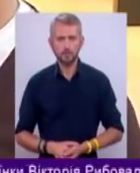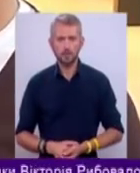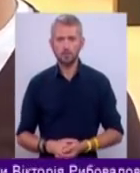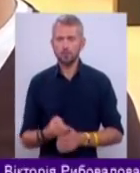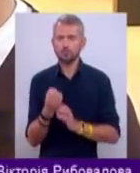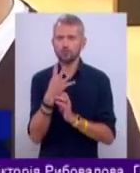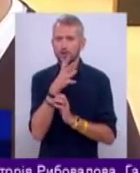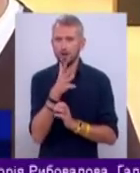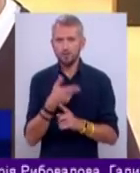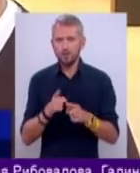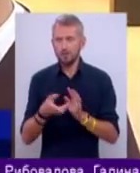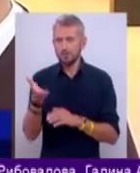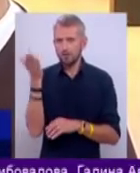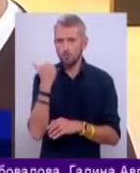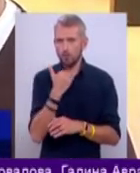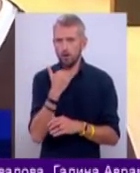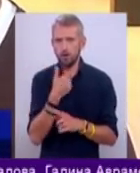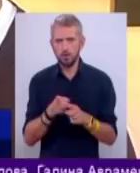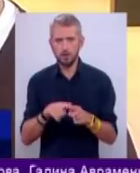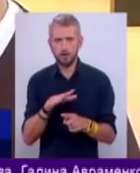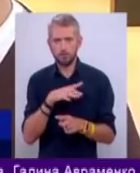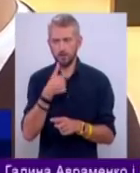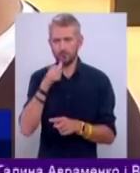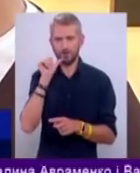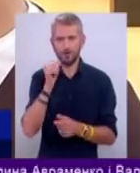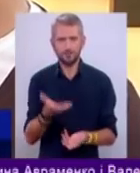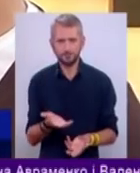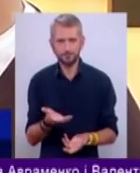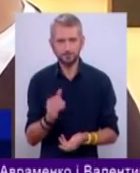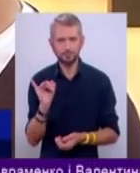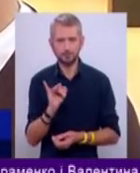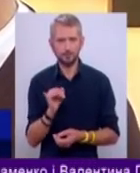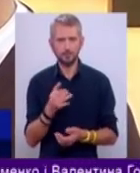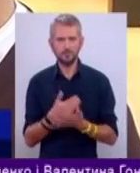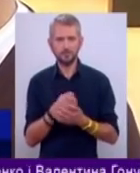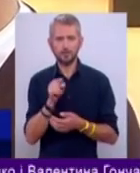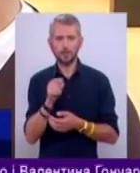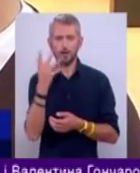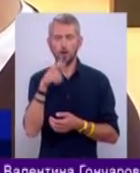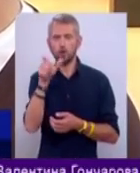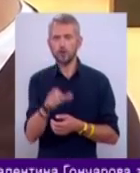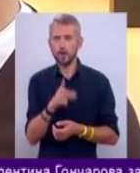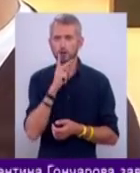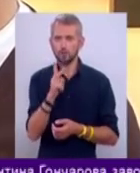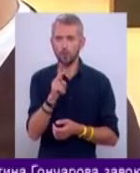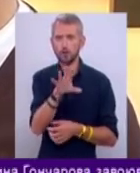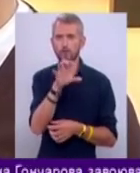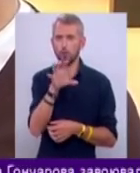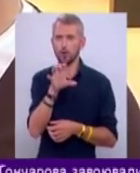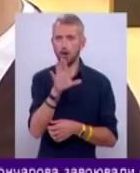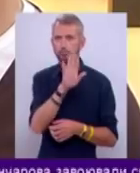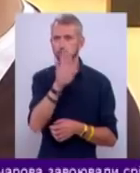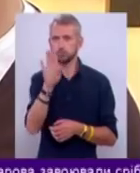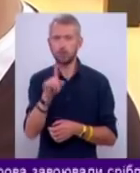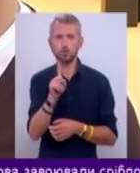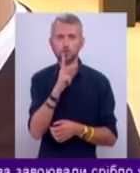14 років – це давно, але кажеться, що це було вчора. Вот так, когда человек смотрит фотографии, есть что-то